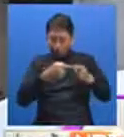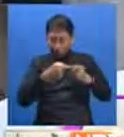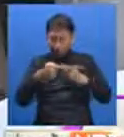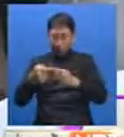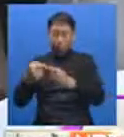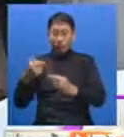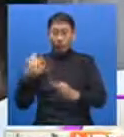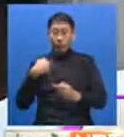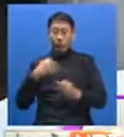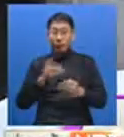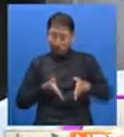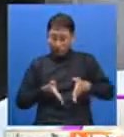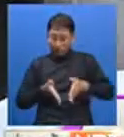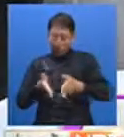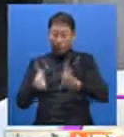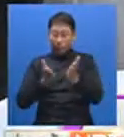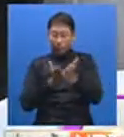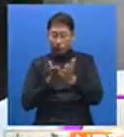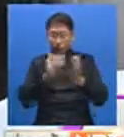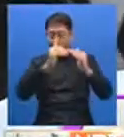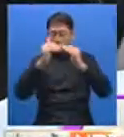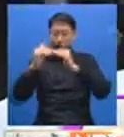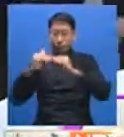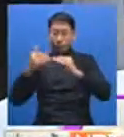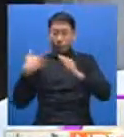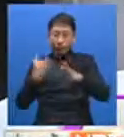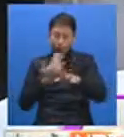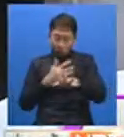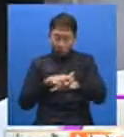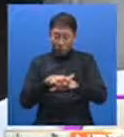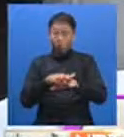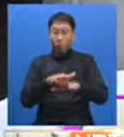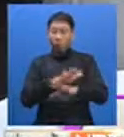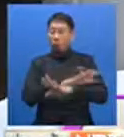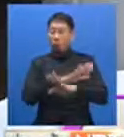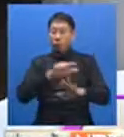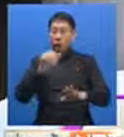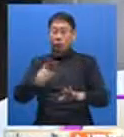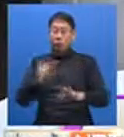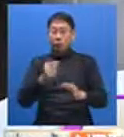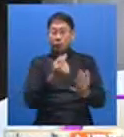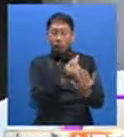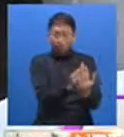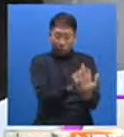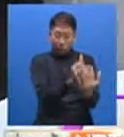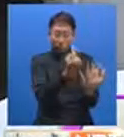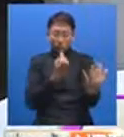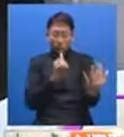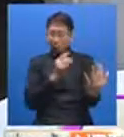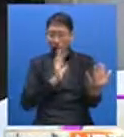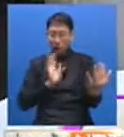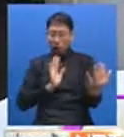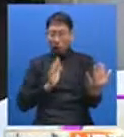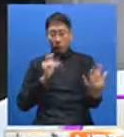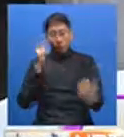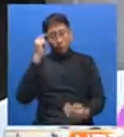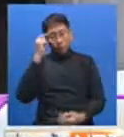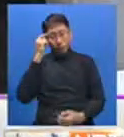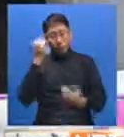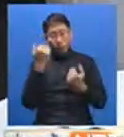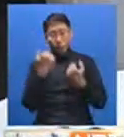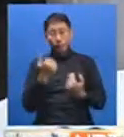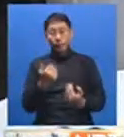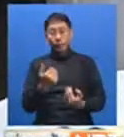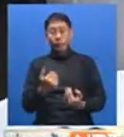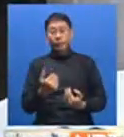ยยึดแนวทางประชาธิปไตยแบบมีส่วนร่วมไม่ใช่ประชาธิปไตยแบบผู้แทนหรือตัวแทนโดยที่จะ